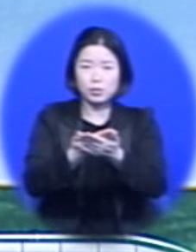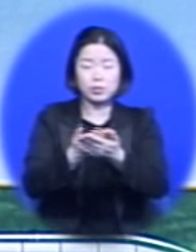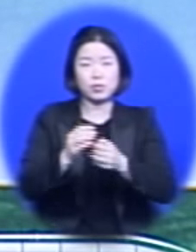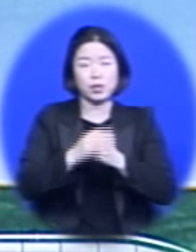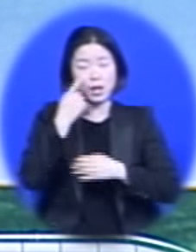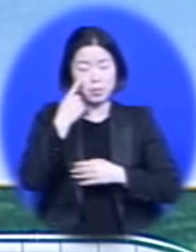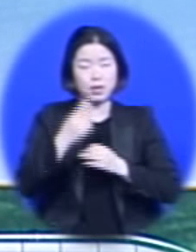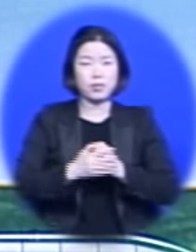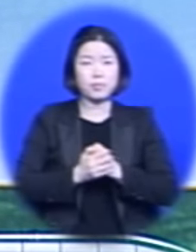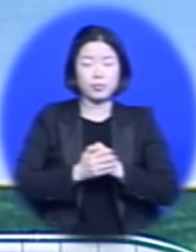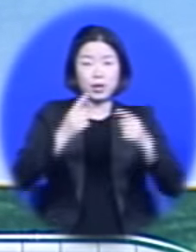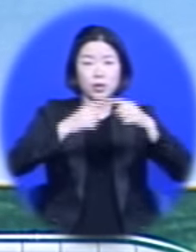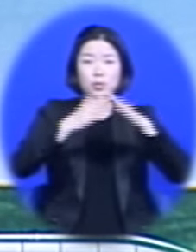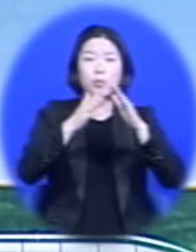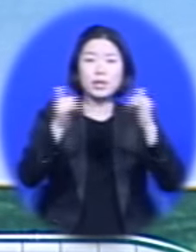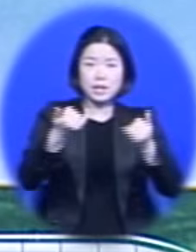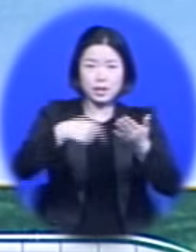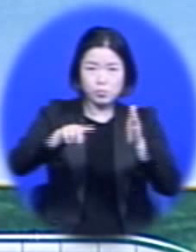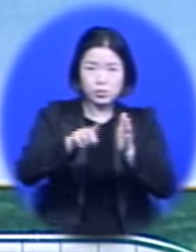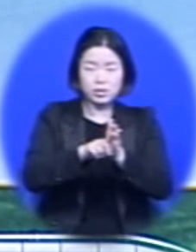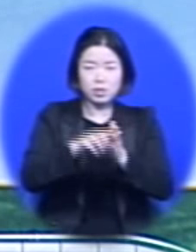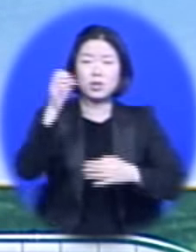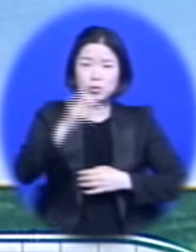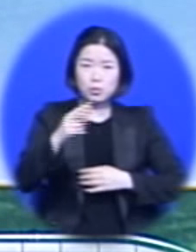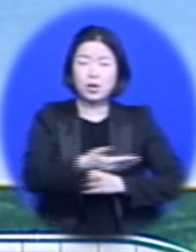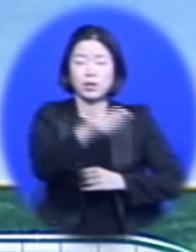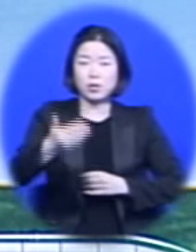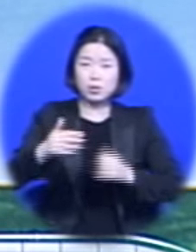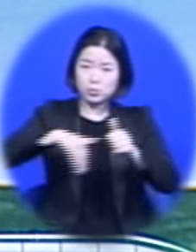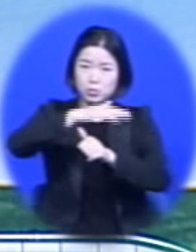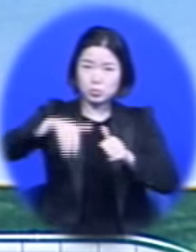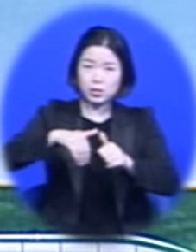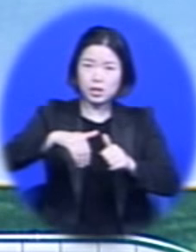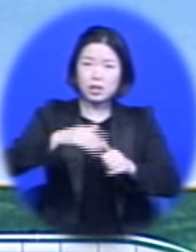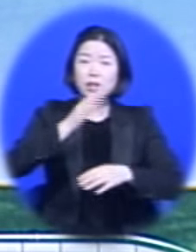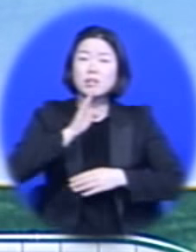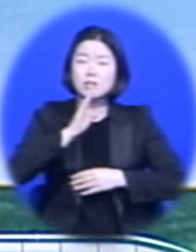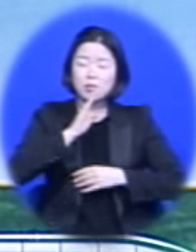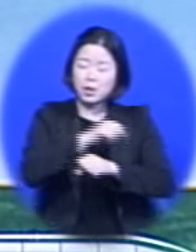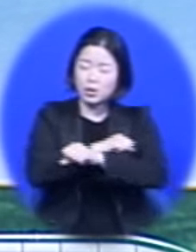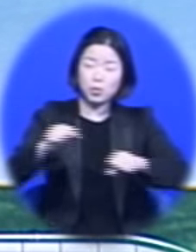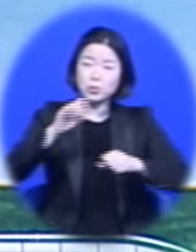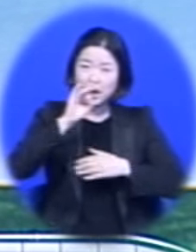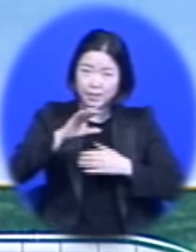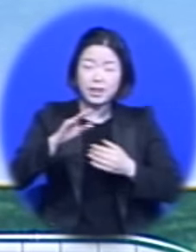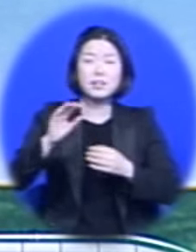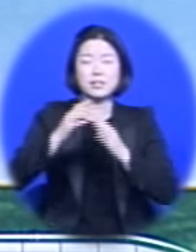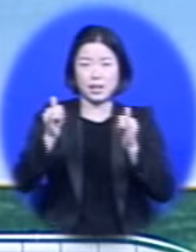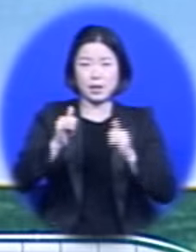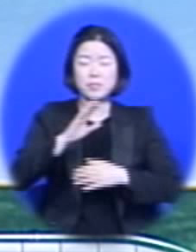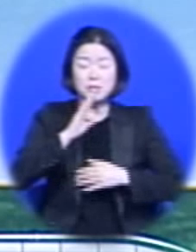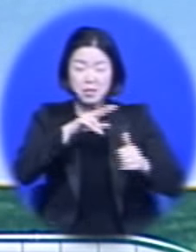여러분, 교인들을 위해서 또는 여러분 주변에 정말 용서가 안 되는 사람, 진짜 미운